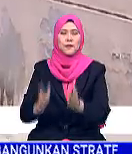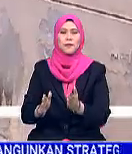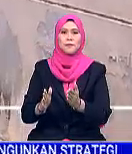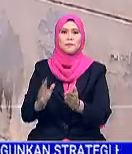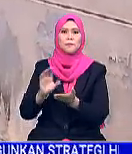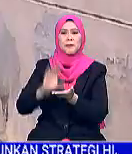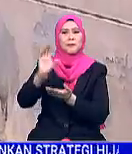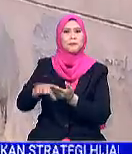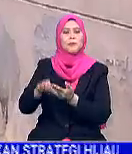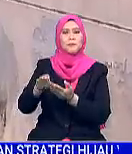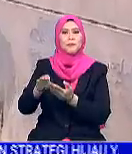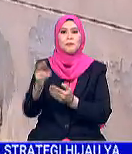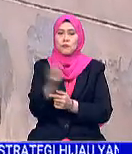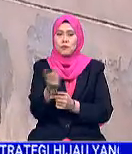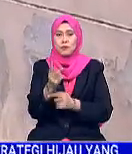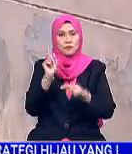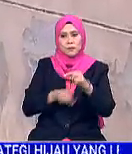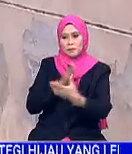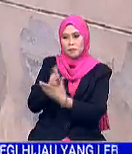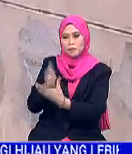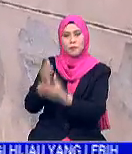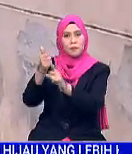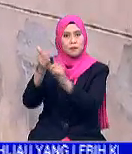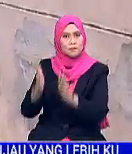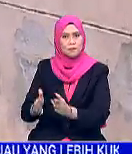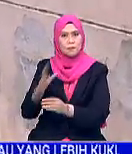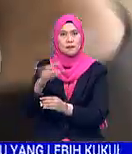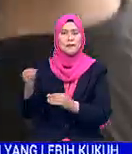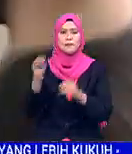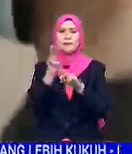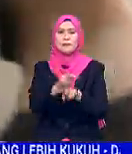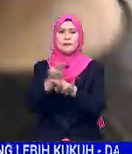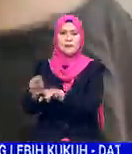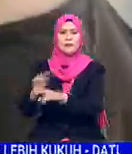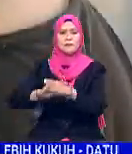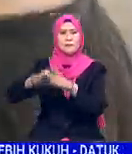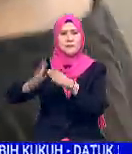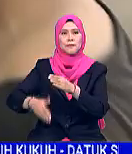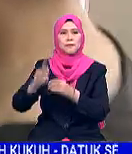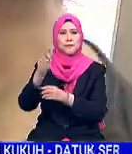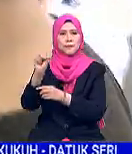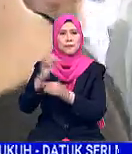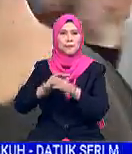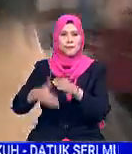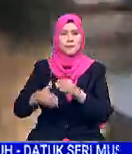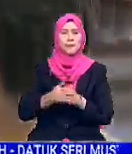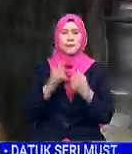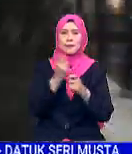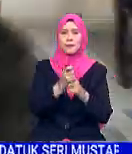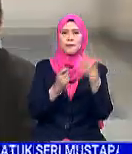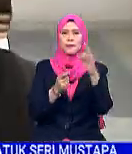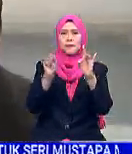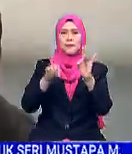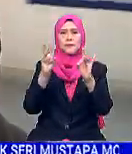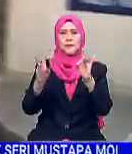ke-22 tertutup dilarang mengganggu mangse dan saksi pendakwaan sehingga ke selesai mahkamah menetapkan 18 Jun